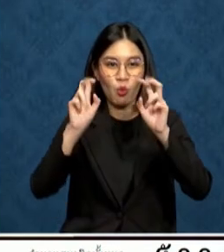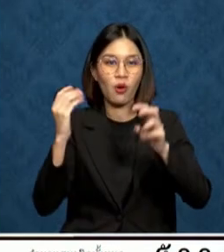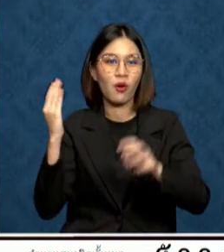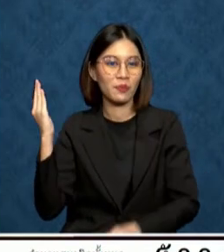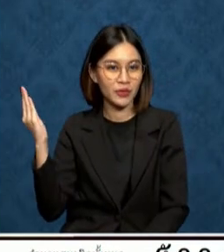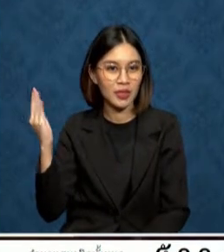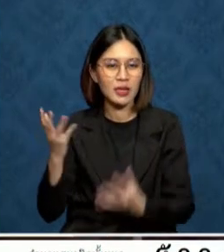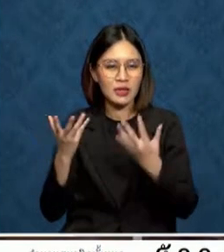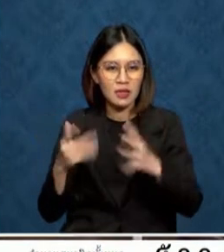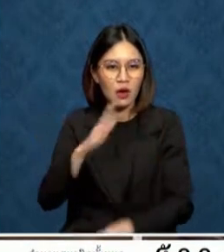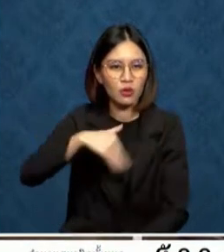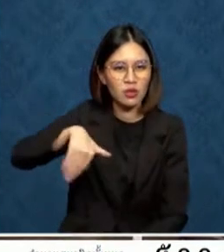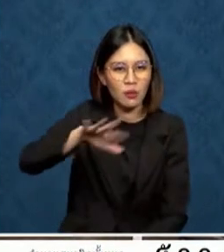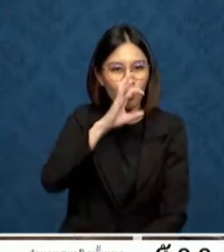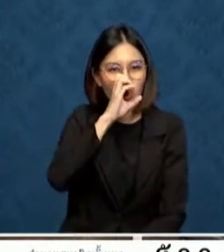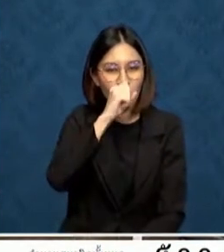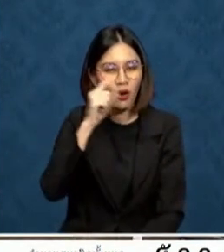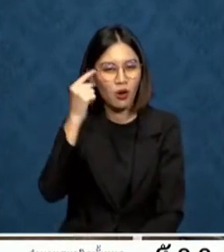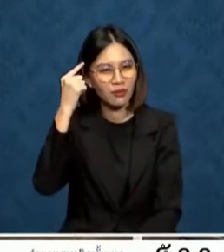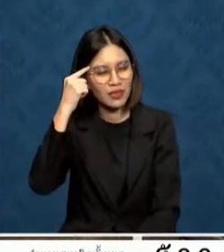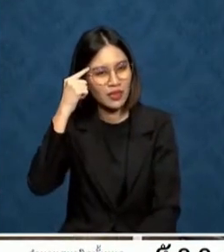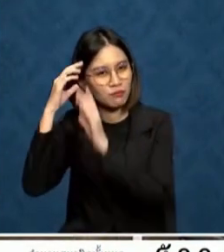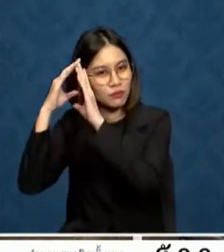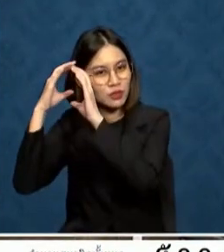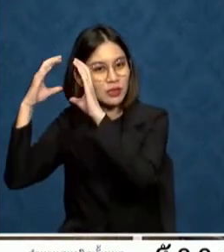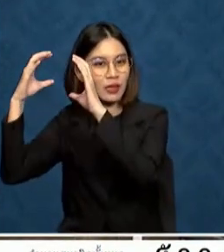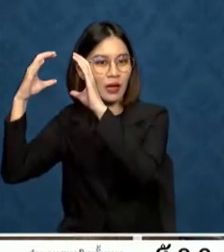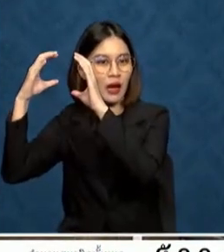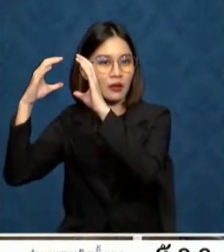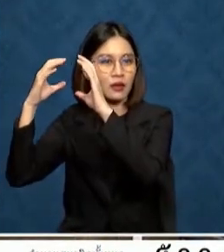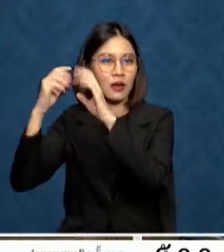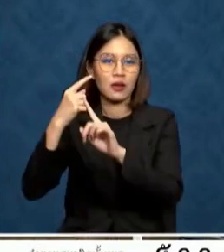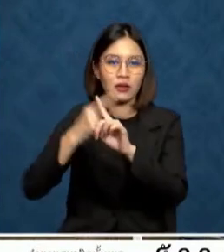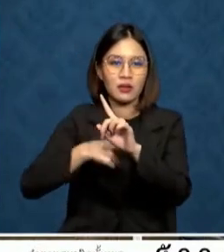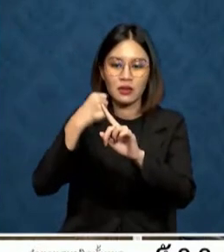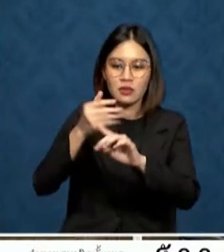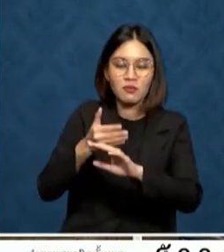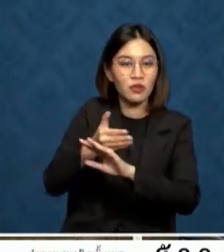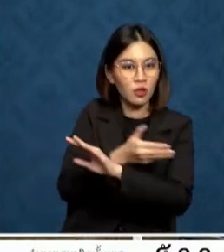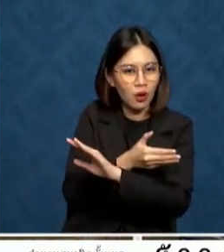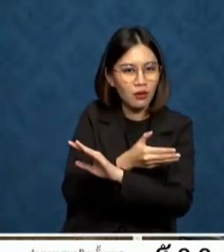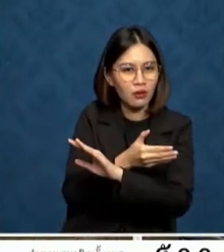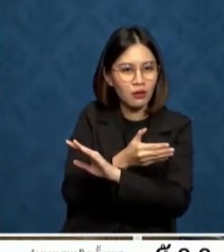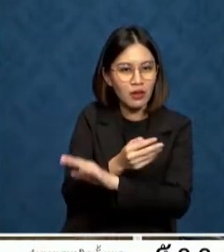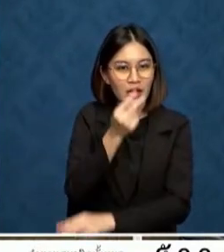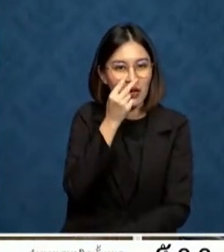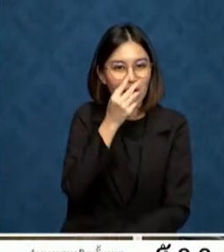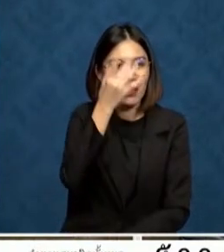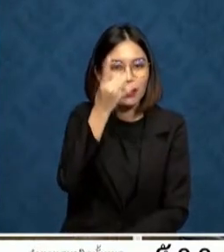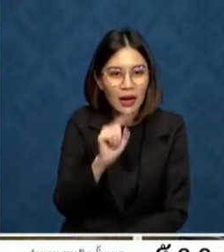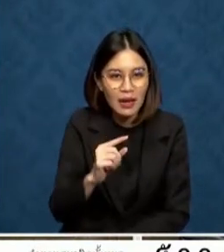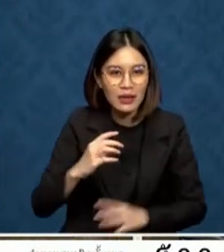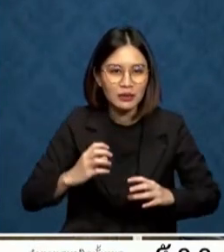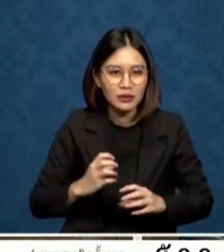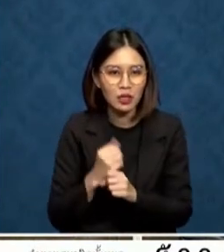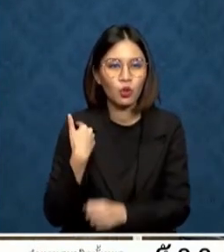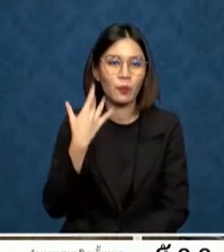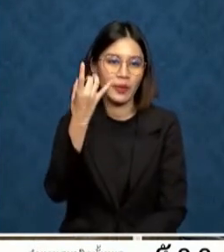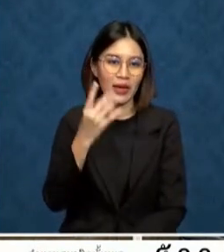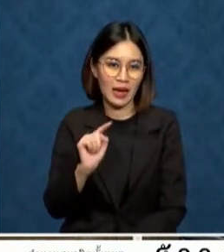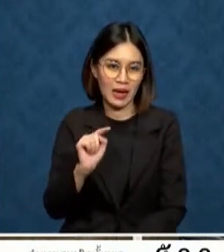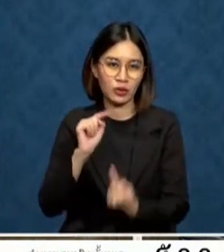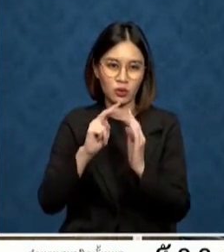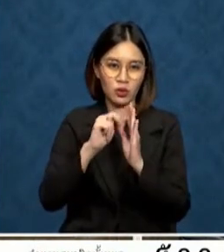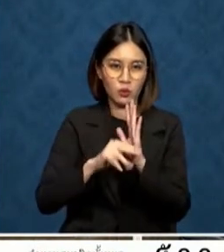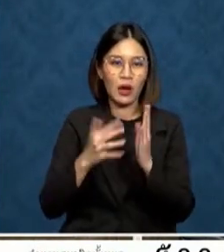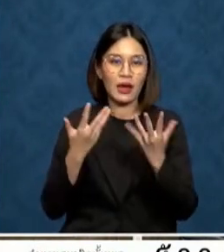แต่ทุกท่านลองหลับตานึกดูดีๆนะครับ 10เดือนที่ผ่านมาเราเห็นผลผลิตใดๆจากนโยบาย SoftPower